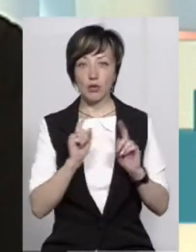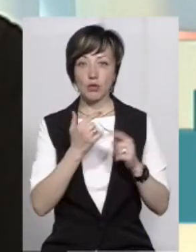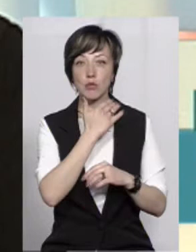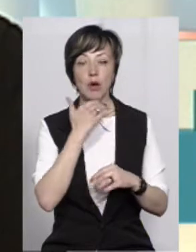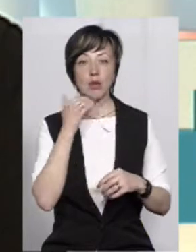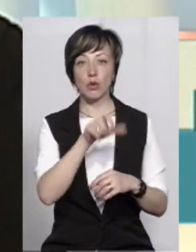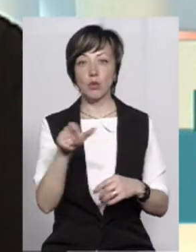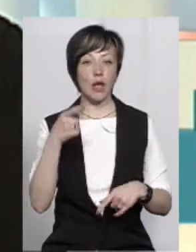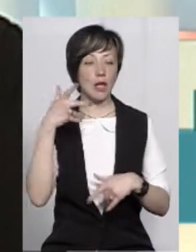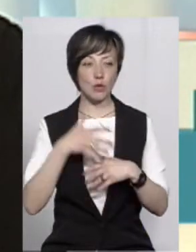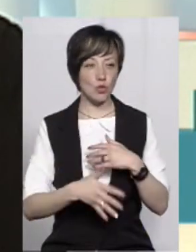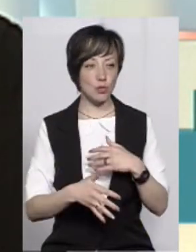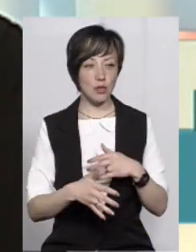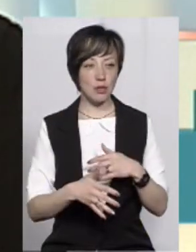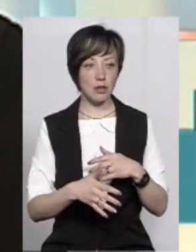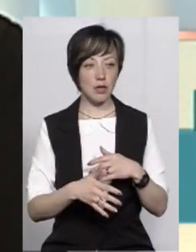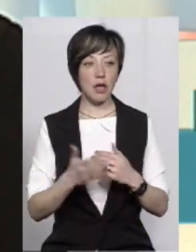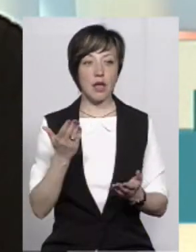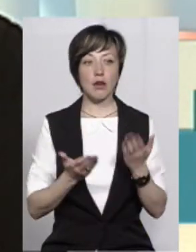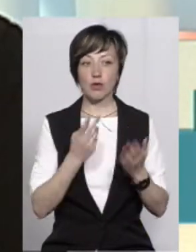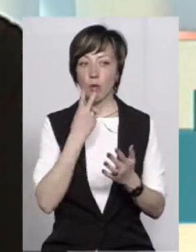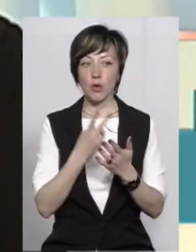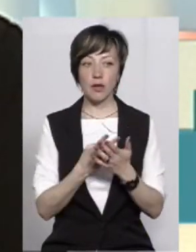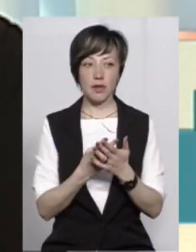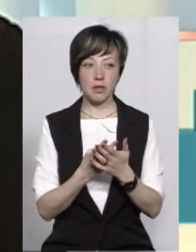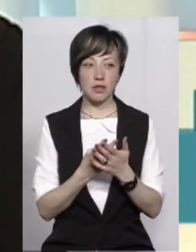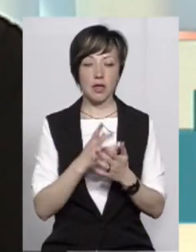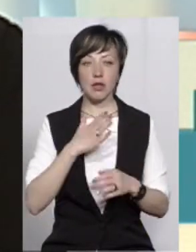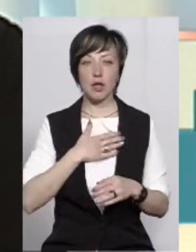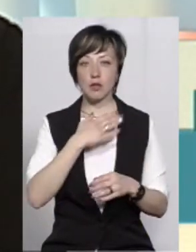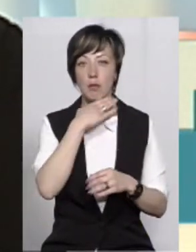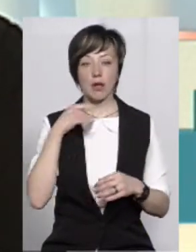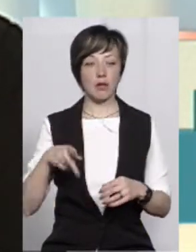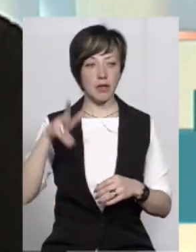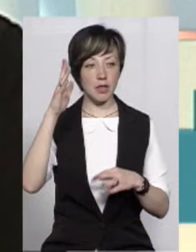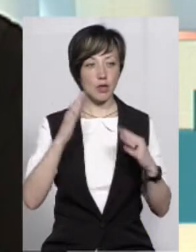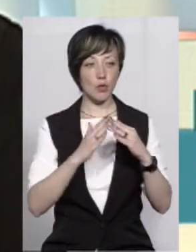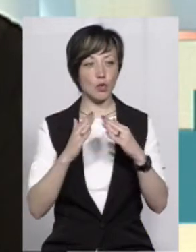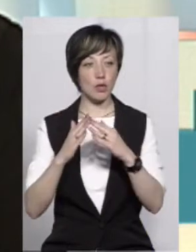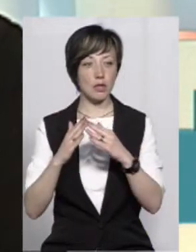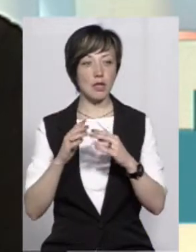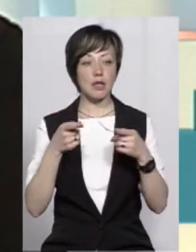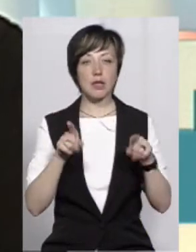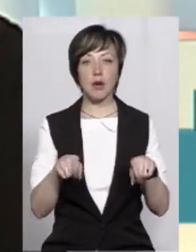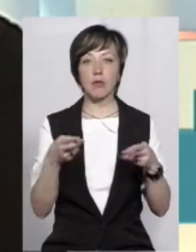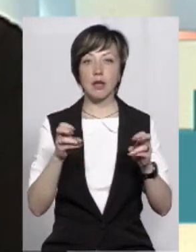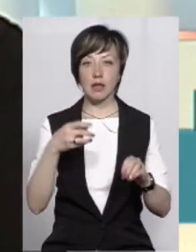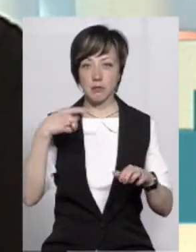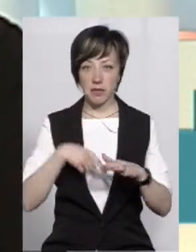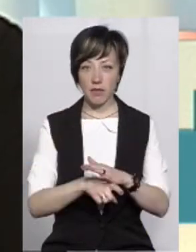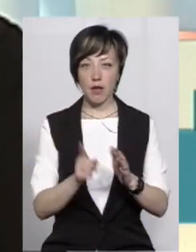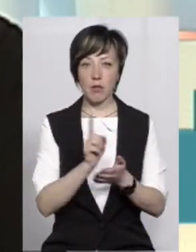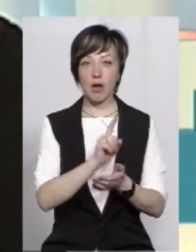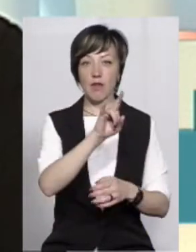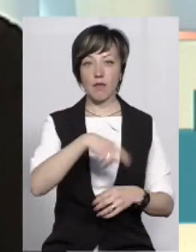дуже багато людей не розуміє. Тобто, якщо подивитися наші багатоквартирні будинки, там, де з підвал мають йти